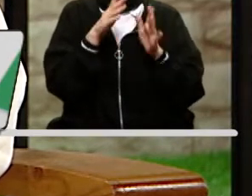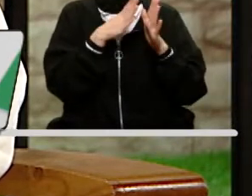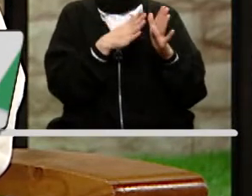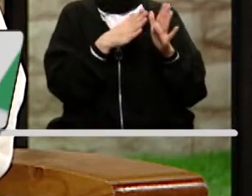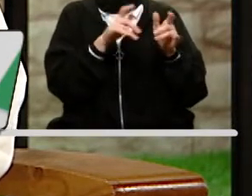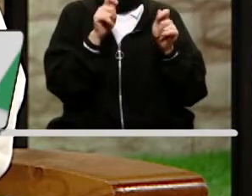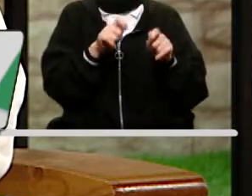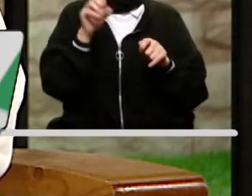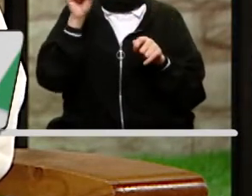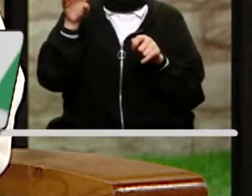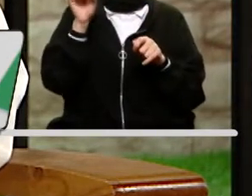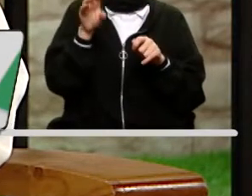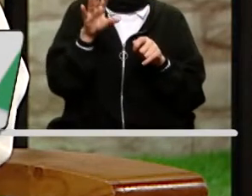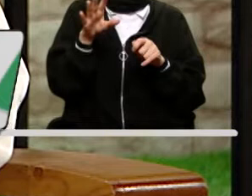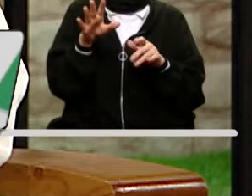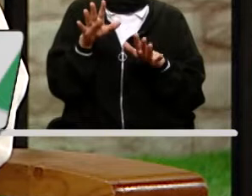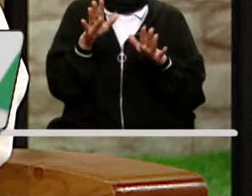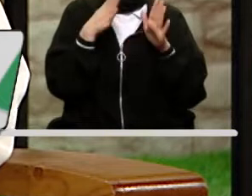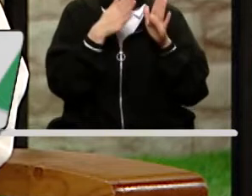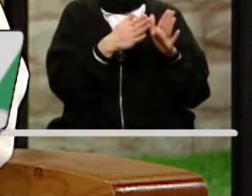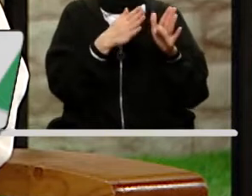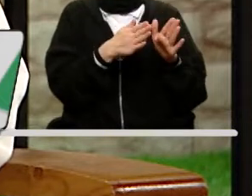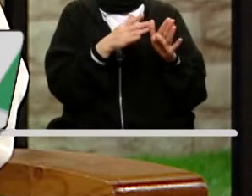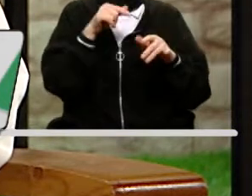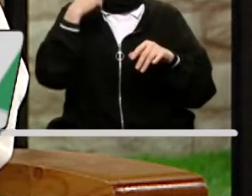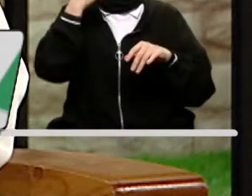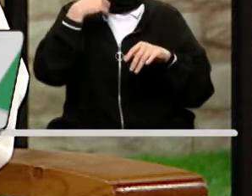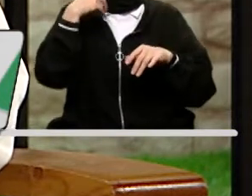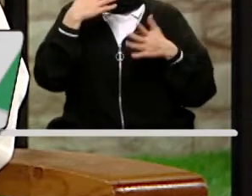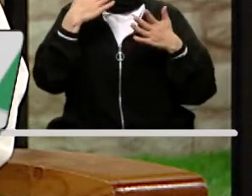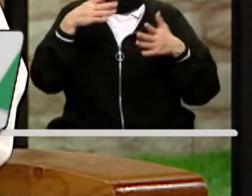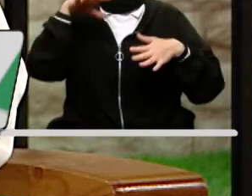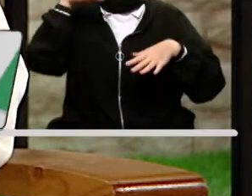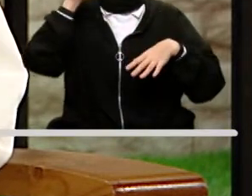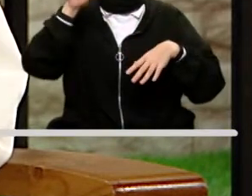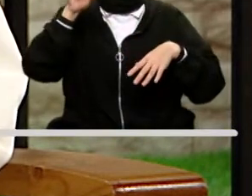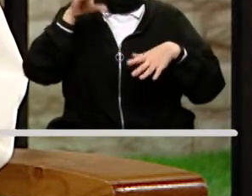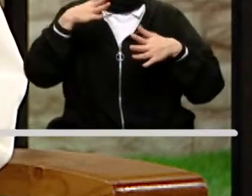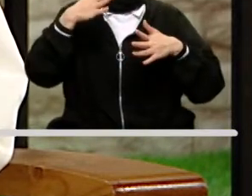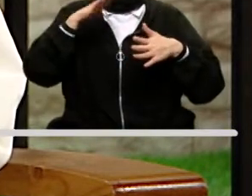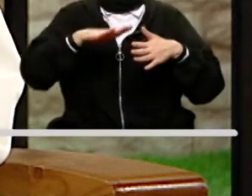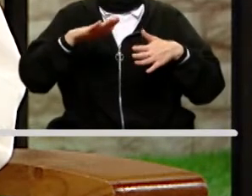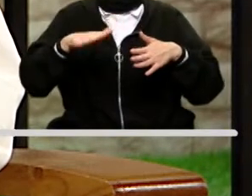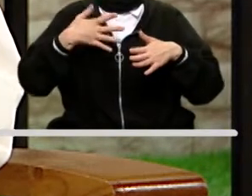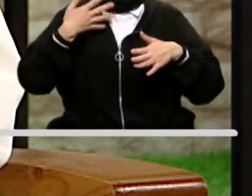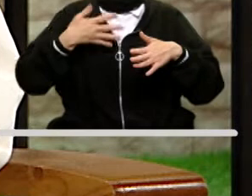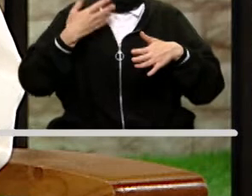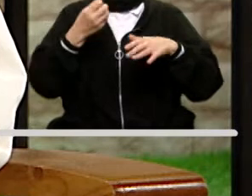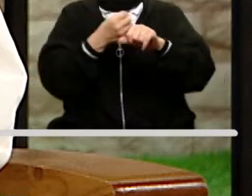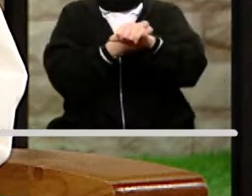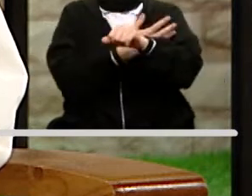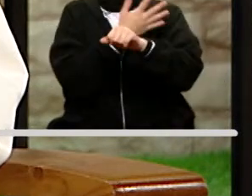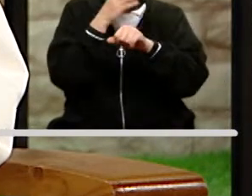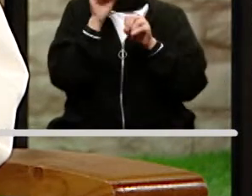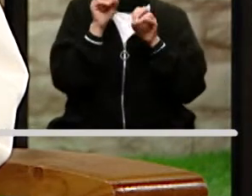sürdürebilirliği öğretmenle de taçlanabilir. Bu yüzden eğer öğretmenler, ebeveynler çocuklarda merak duygusunu öğretmek